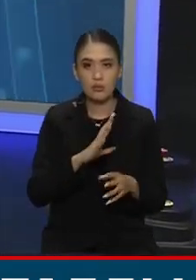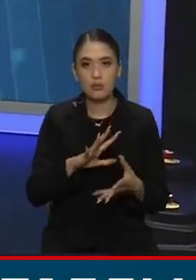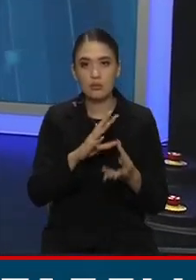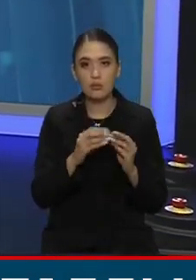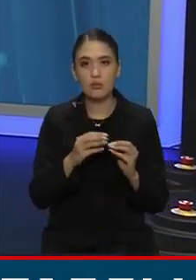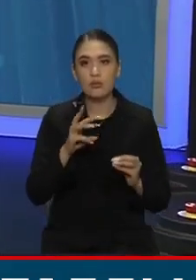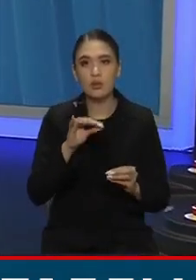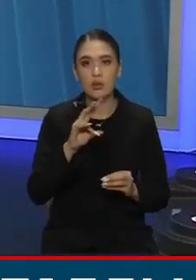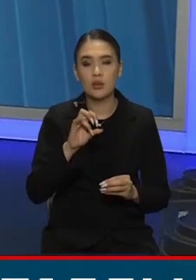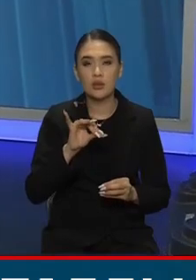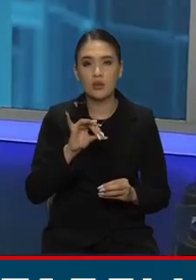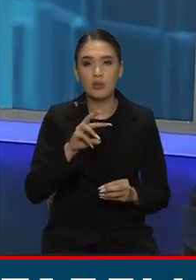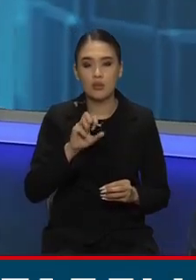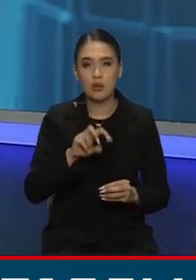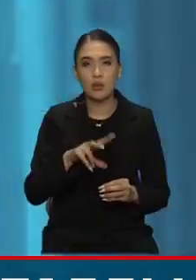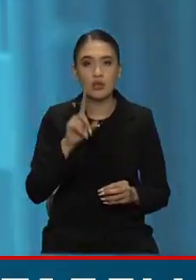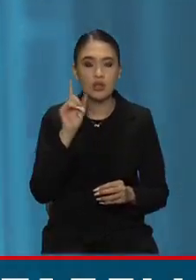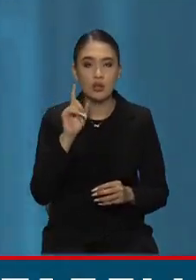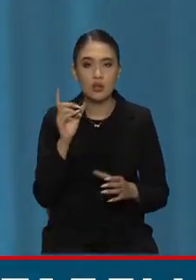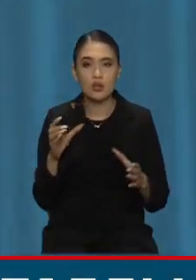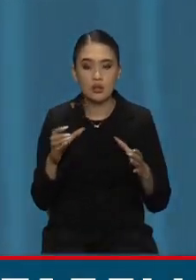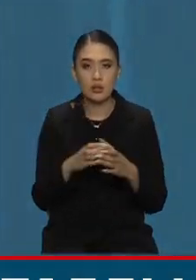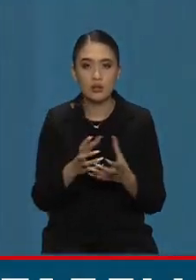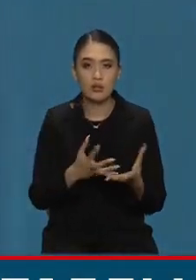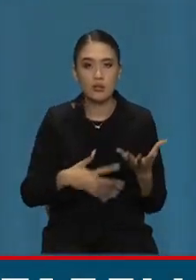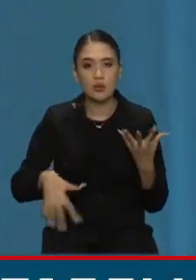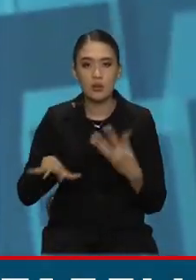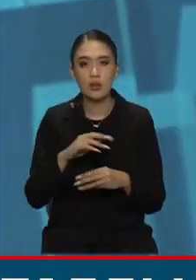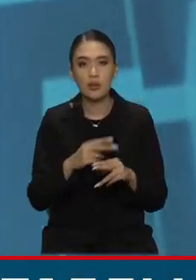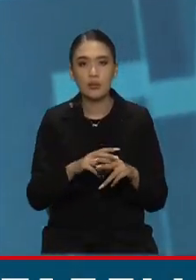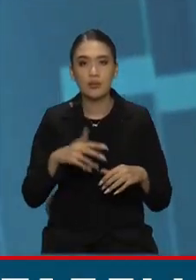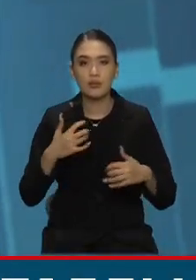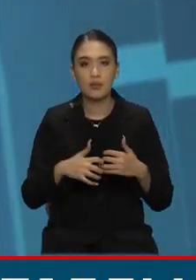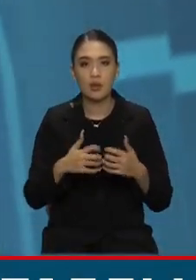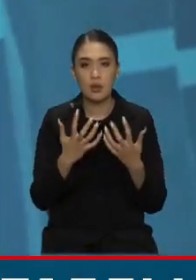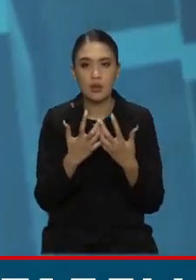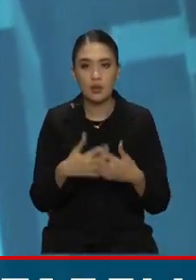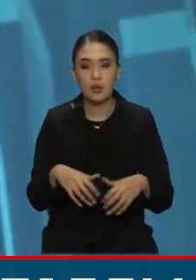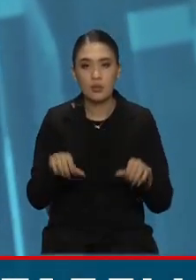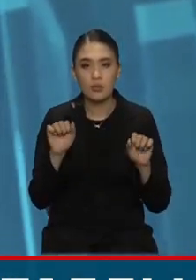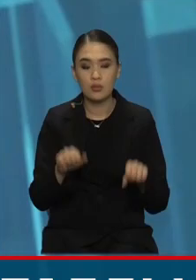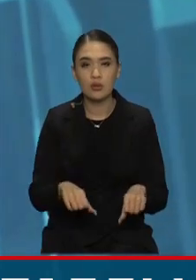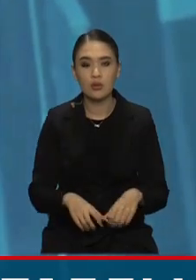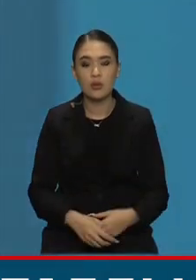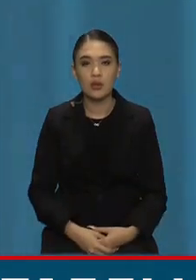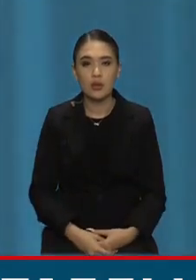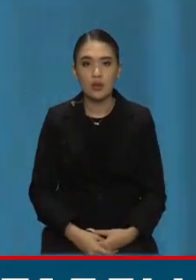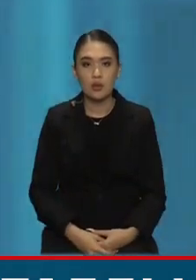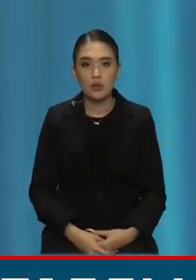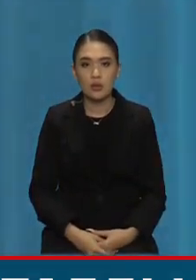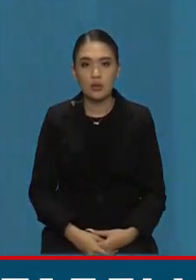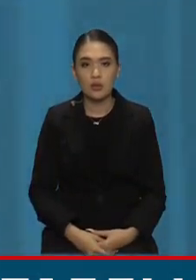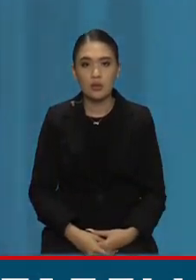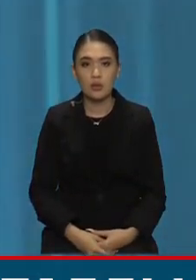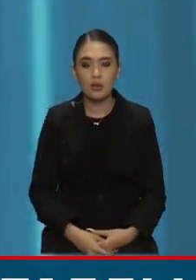минималды критерийлер. Жастарымыздың бүкіліне максималды түрде мүмкіндіктерді беріп қатысуға.